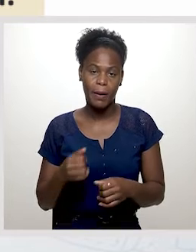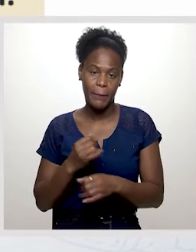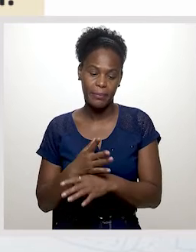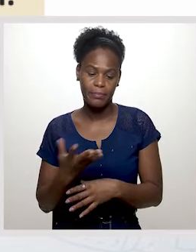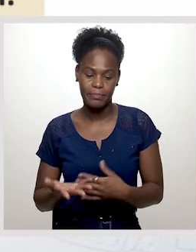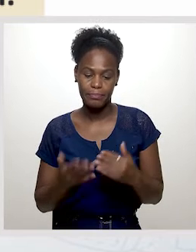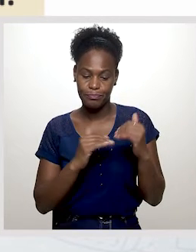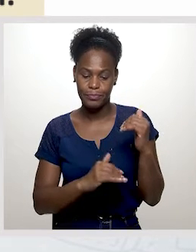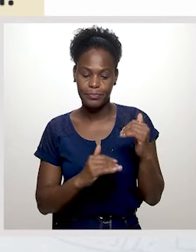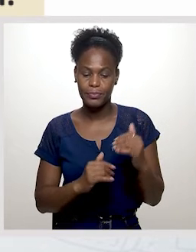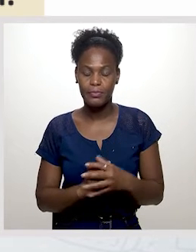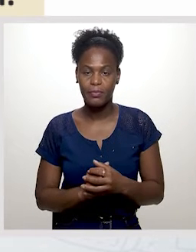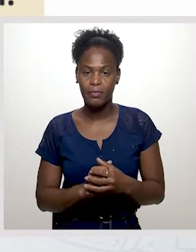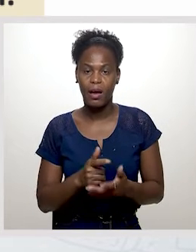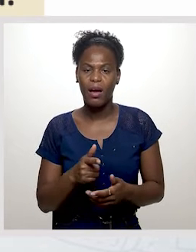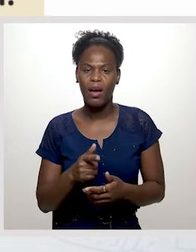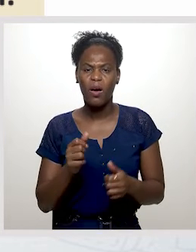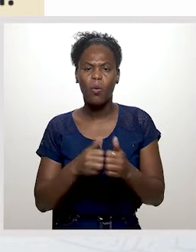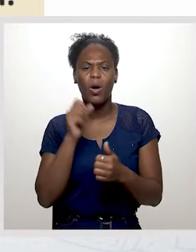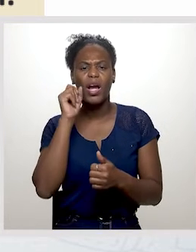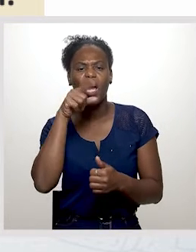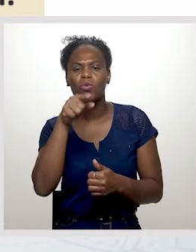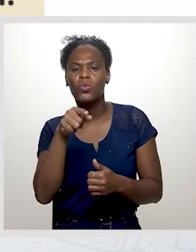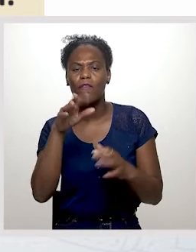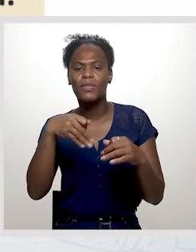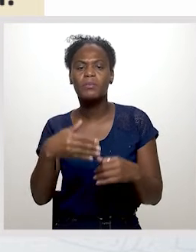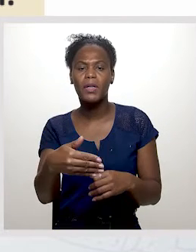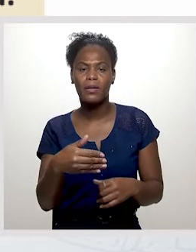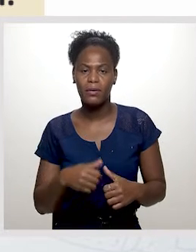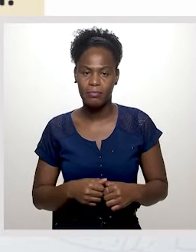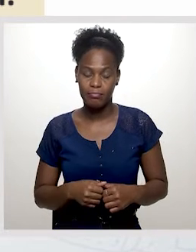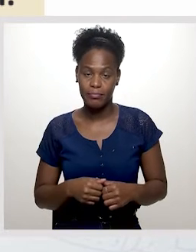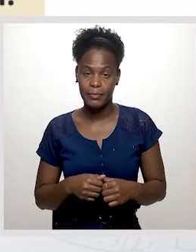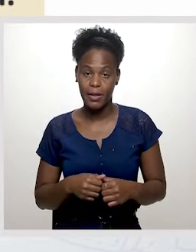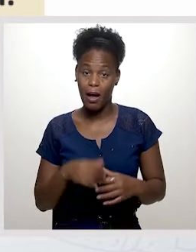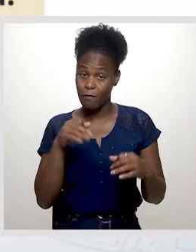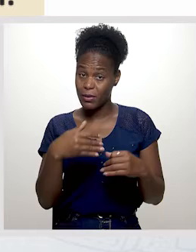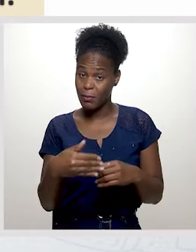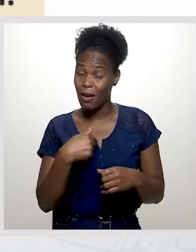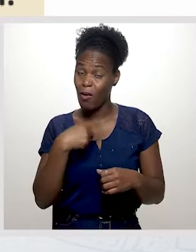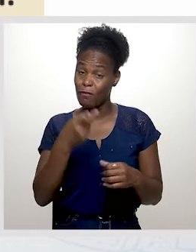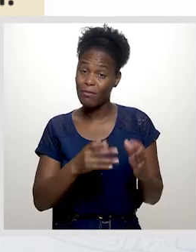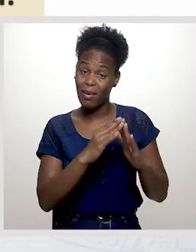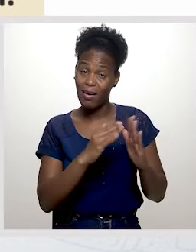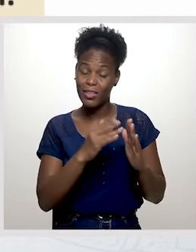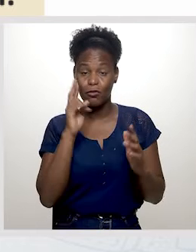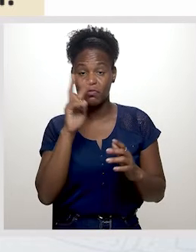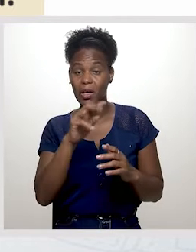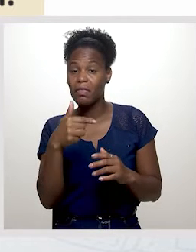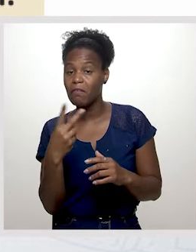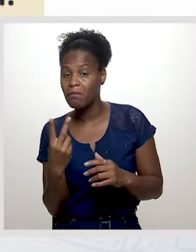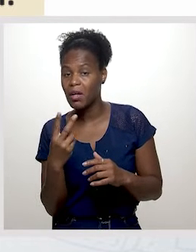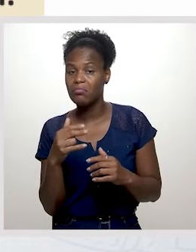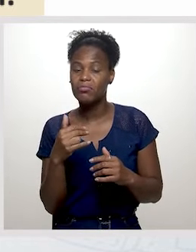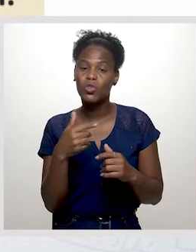Après, « Et avec qui passes-tu le week-end? » Le week-end, je reste à la maison. Je